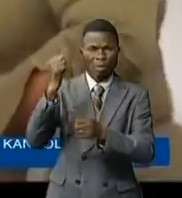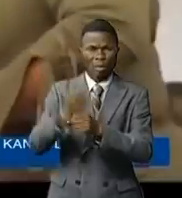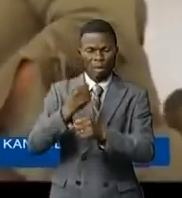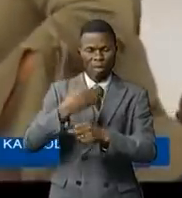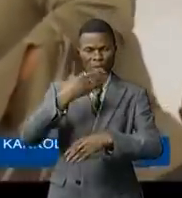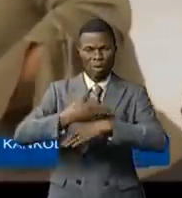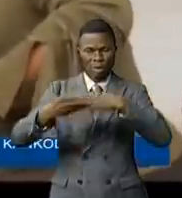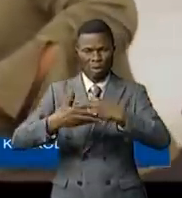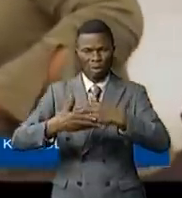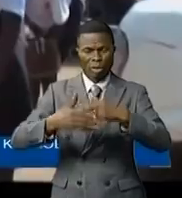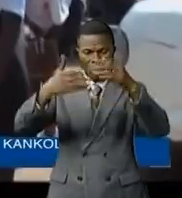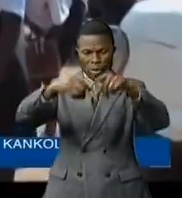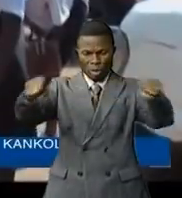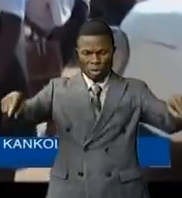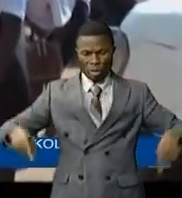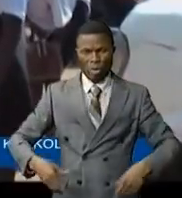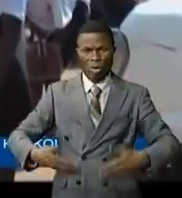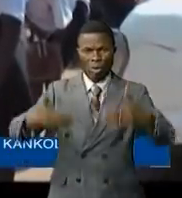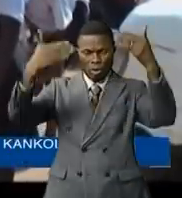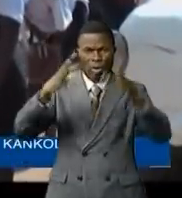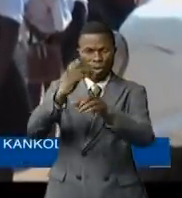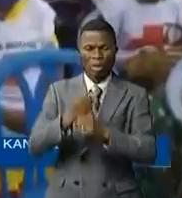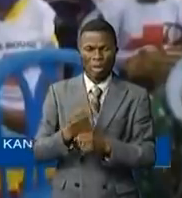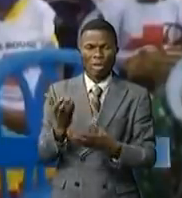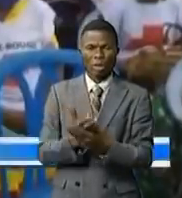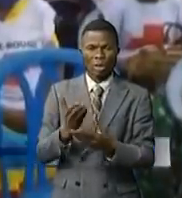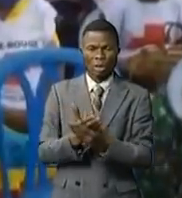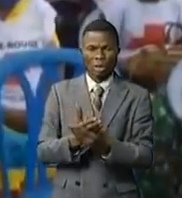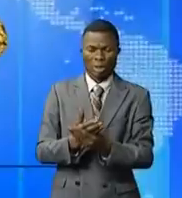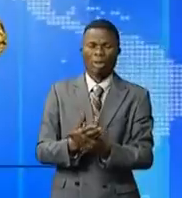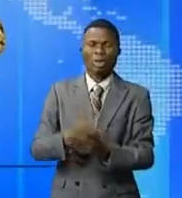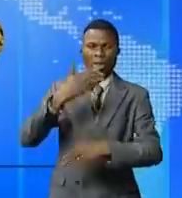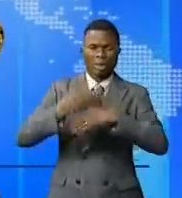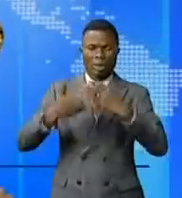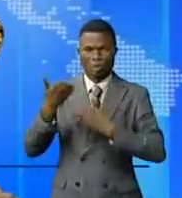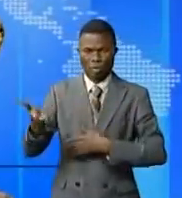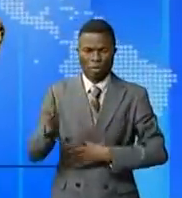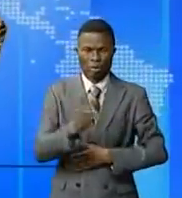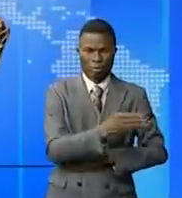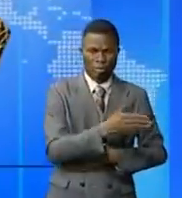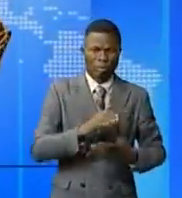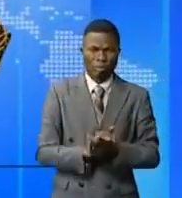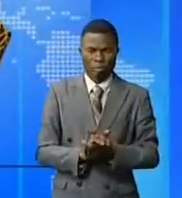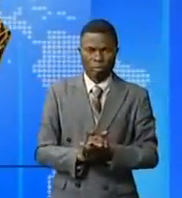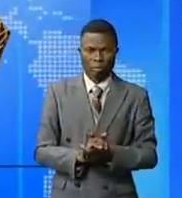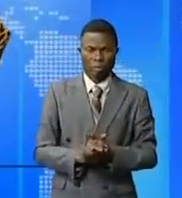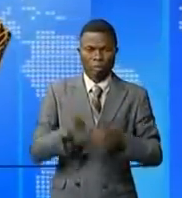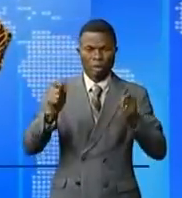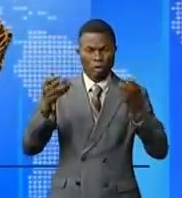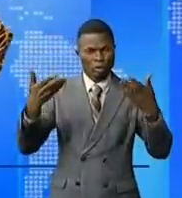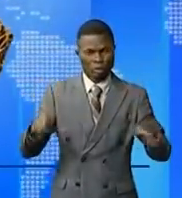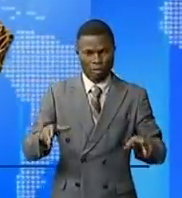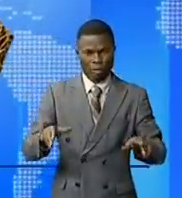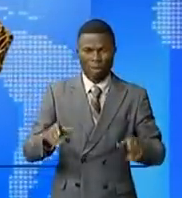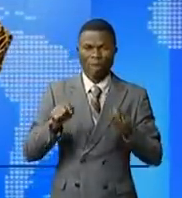de construction de murs de clôture et à l'obtention de documents des titres fonciers. Et c'est par ici que nous mettons un terme